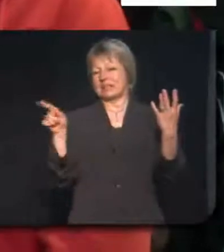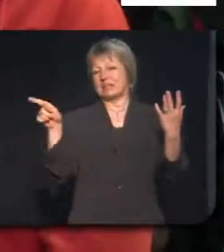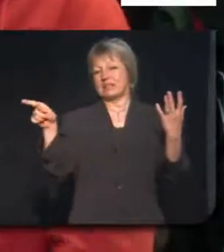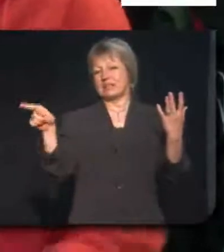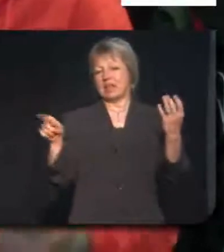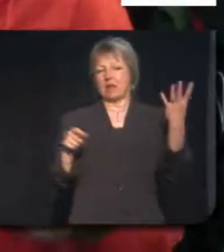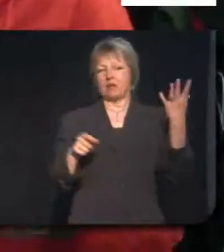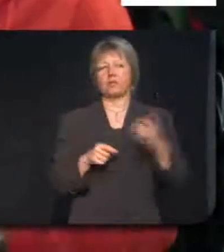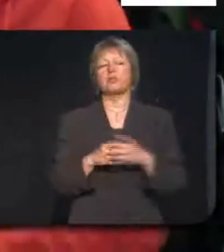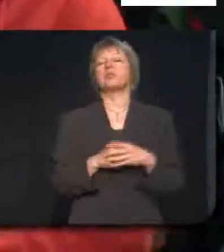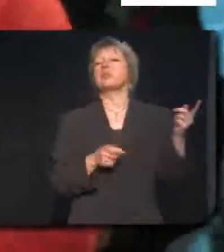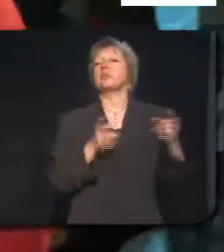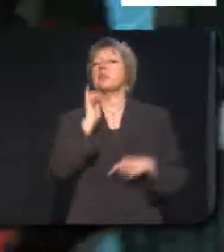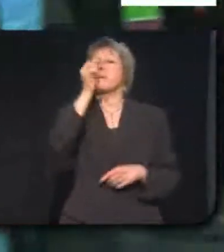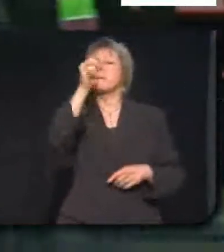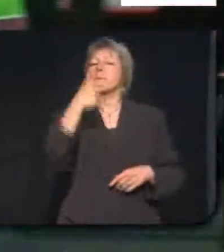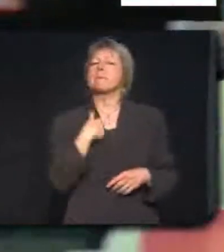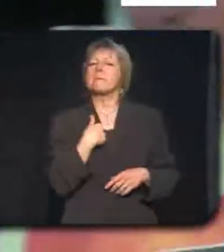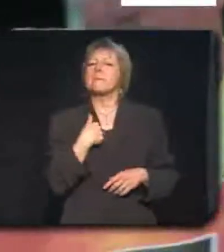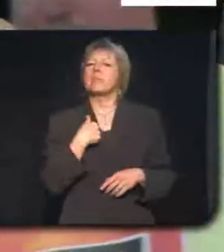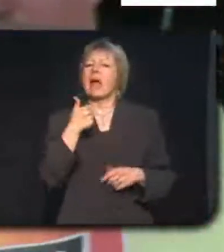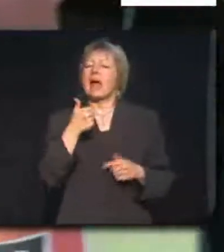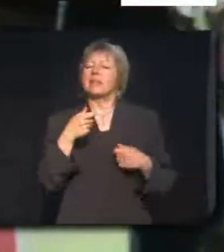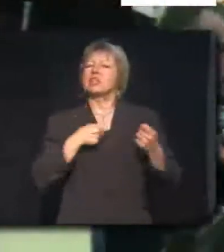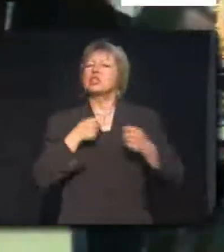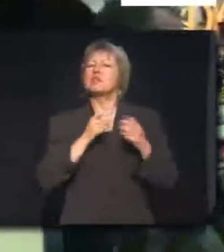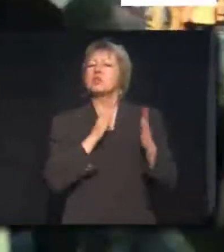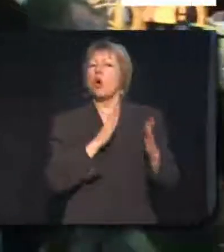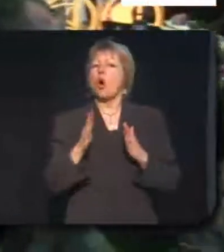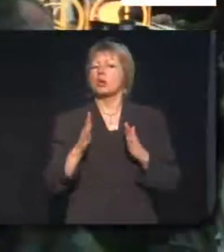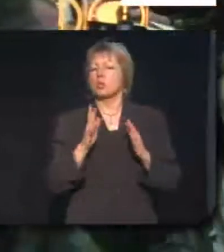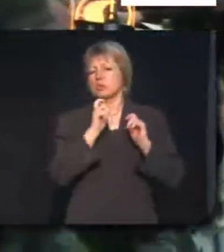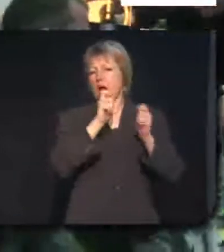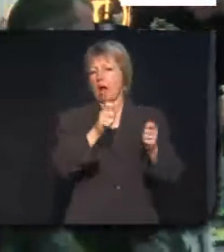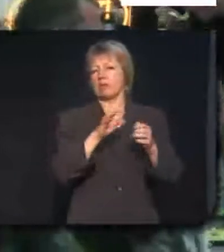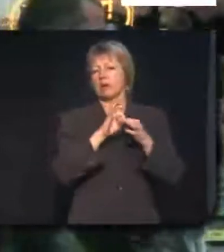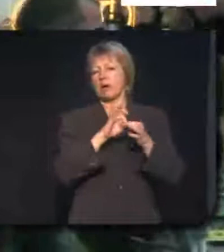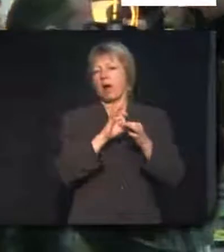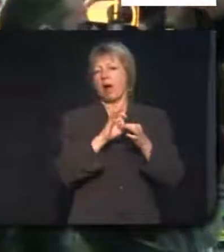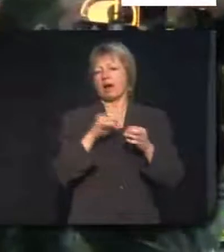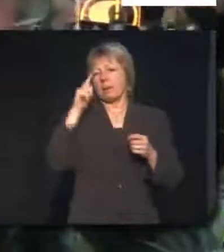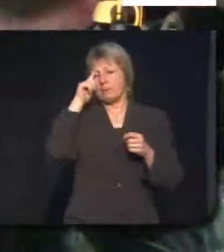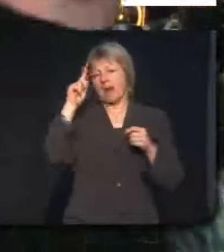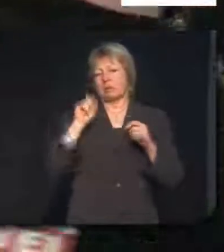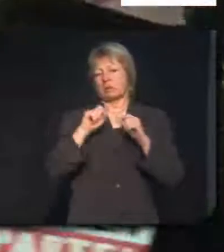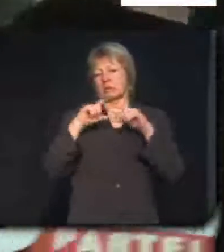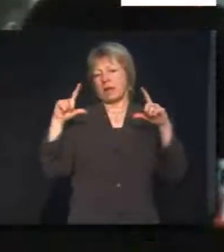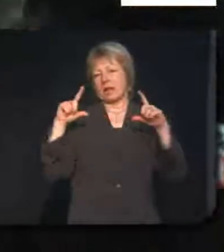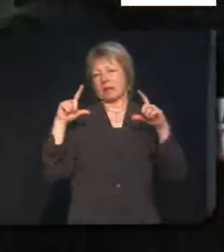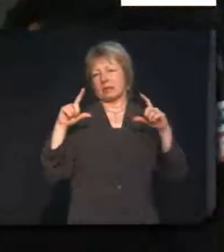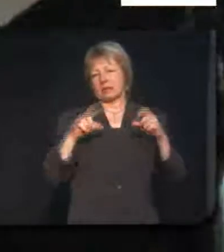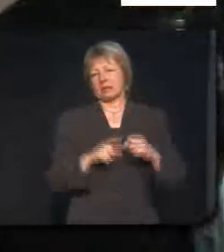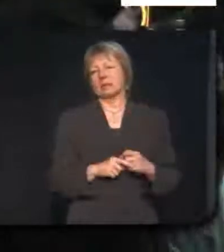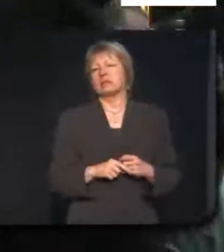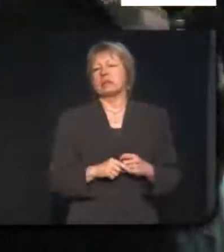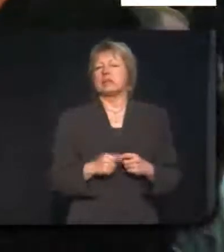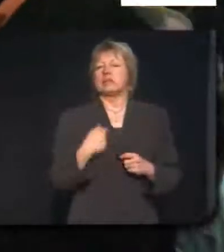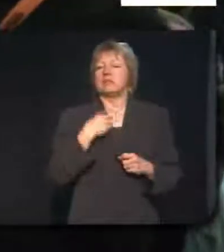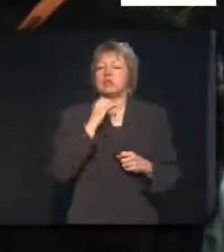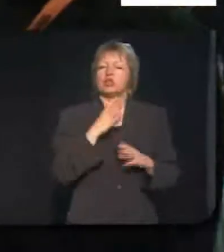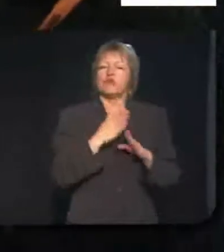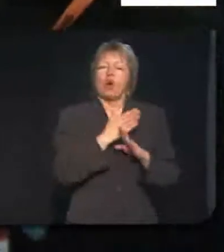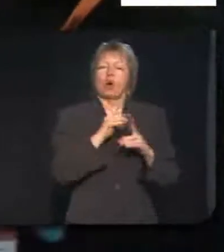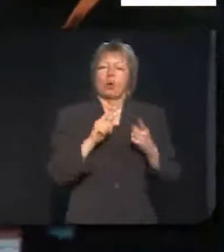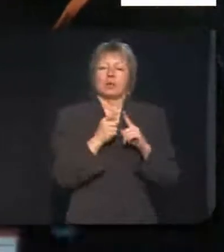ähm ich habe noch eine ein Geschäftsordnungsantrag auf ein Meinungsbild und ich möchte das vor ganz vor kurz erklären